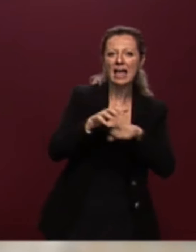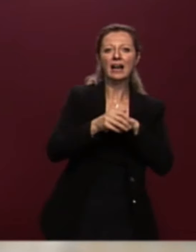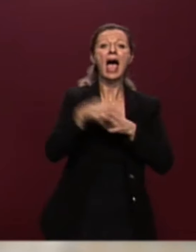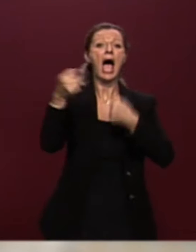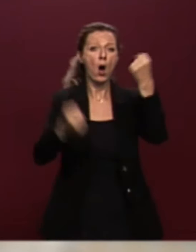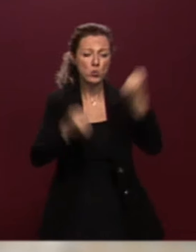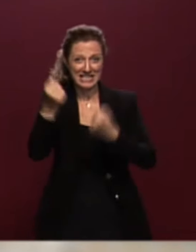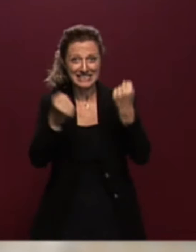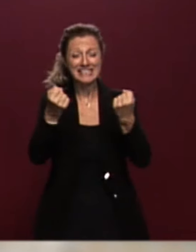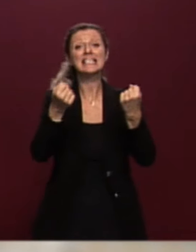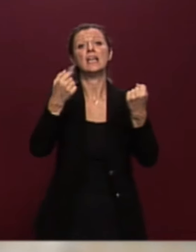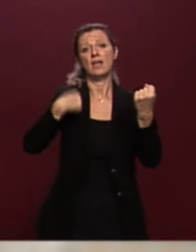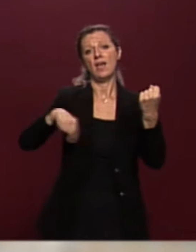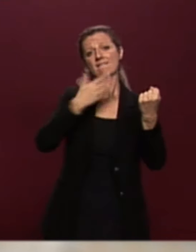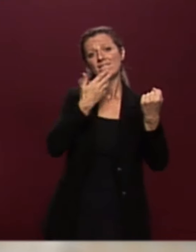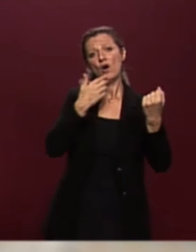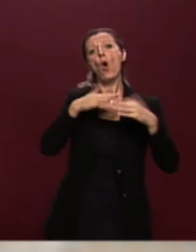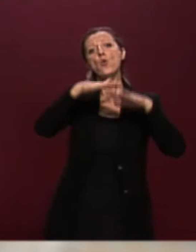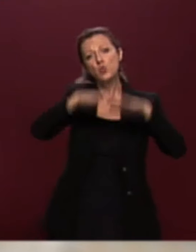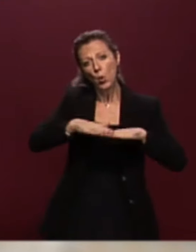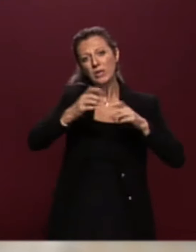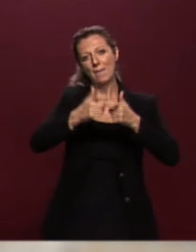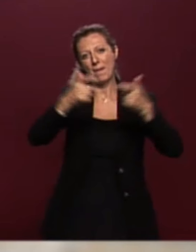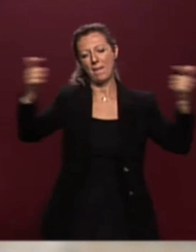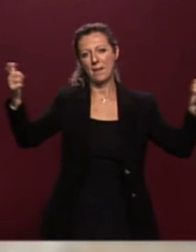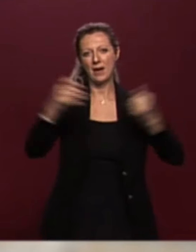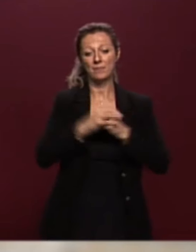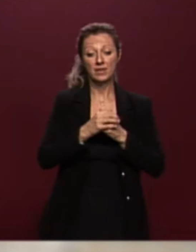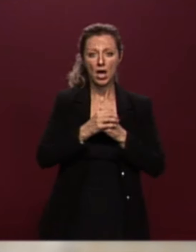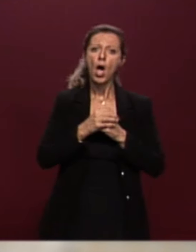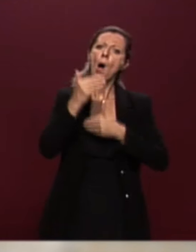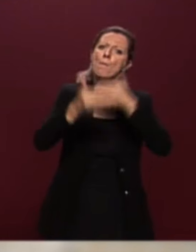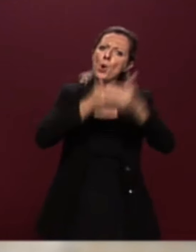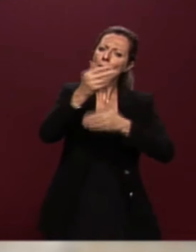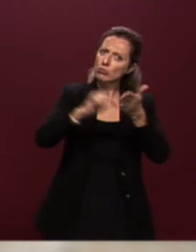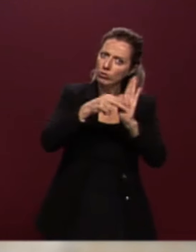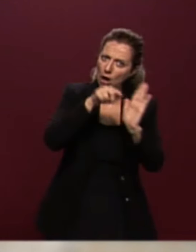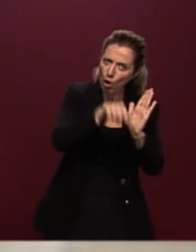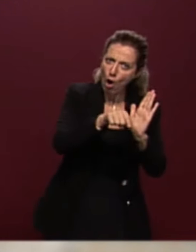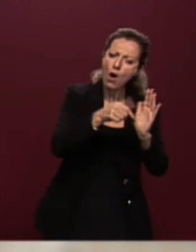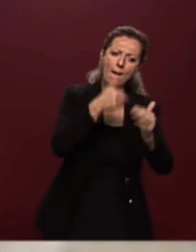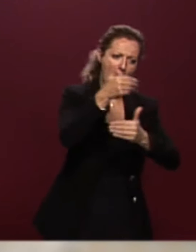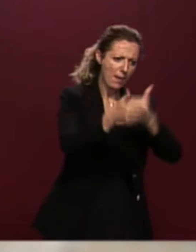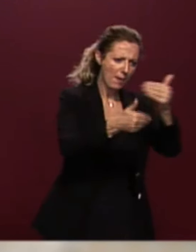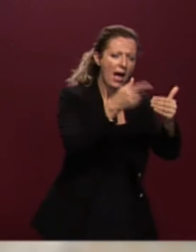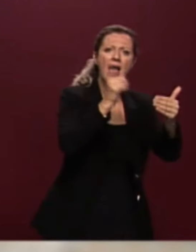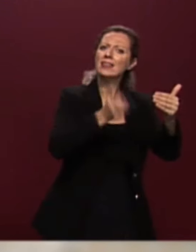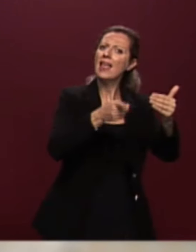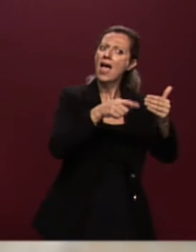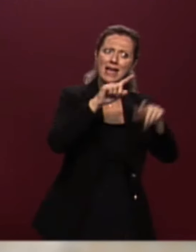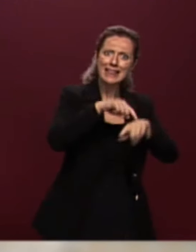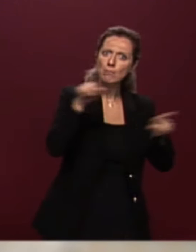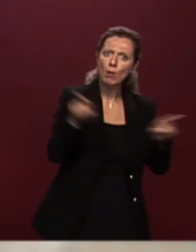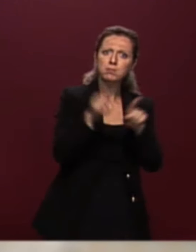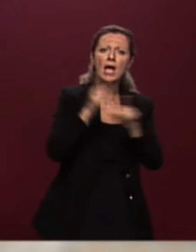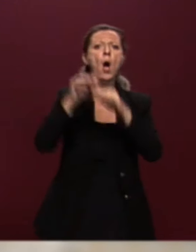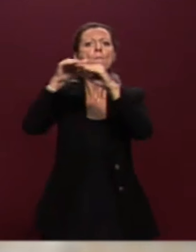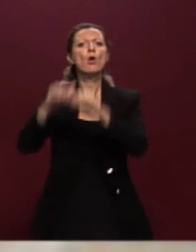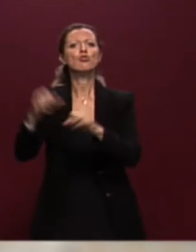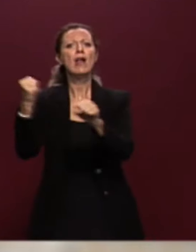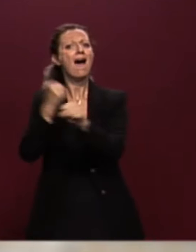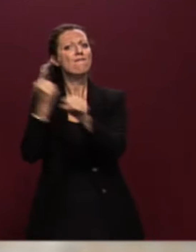autisti. Il progresso tecnologico deve andare di pari passo con la protezione dei